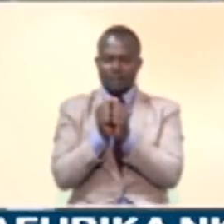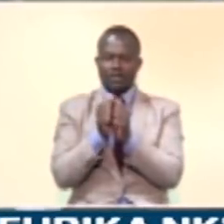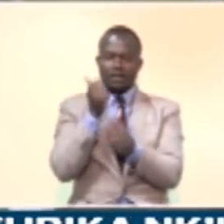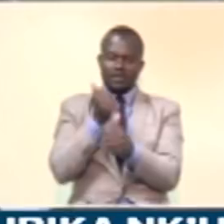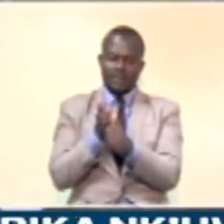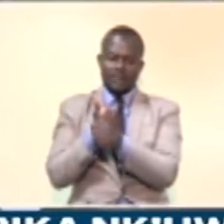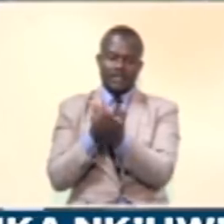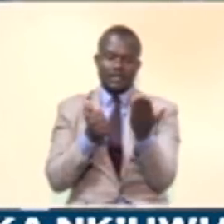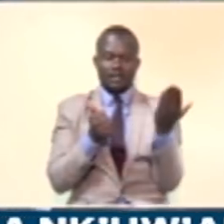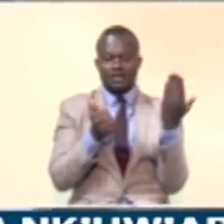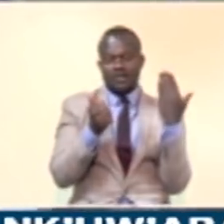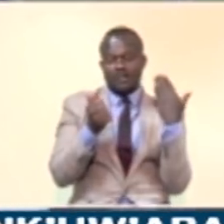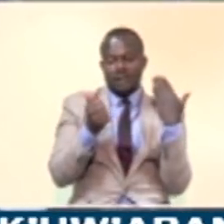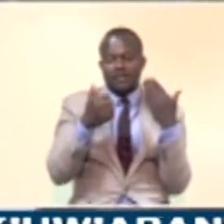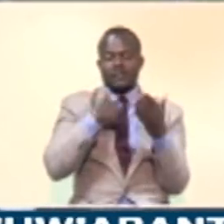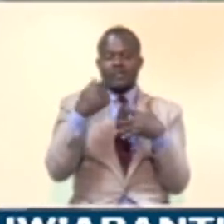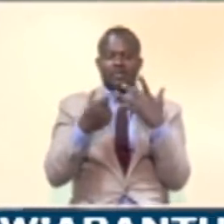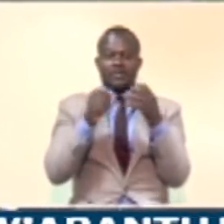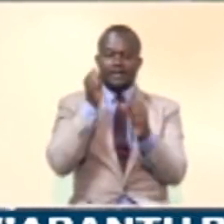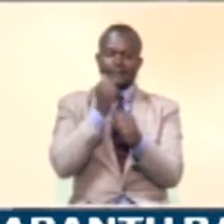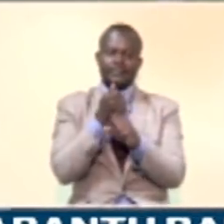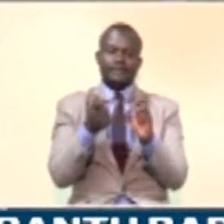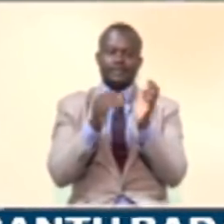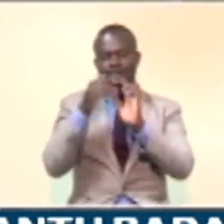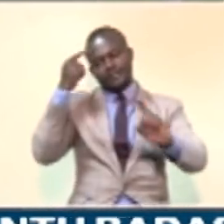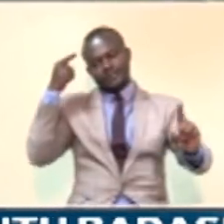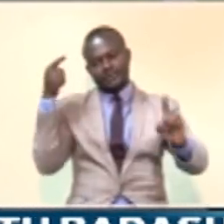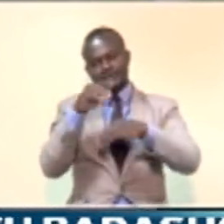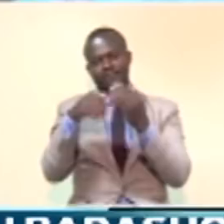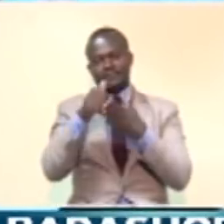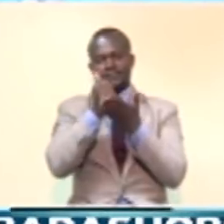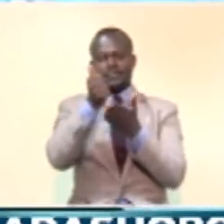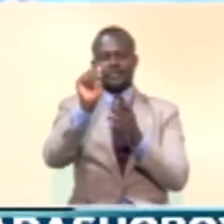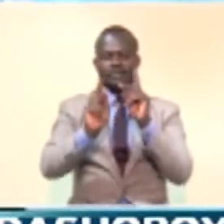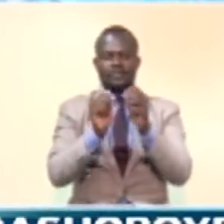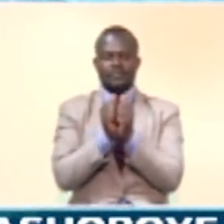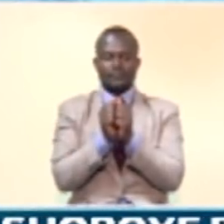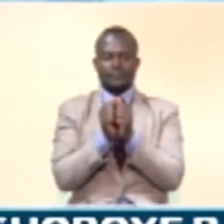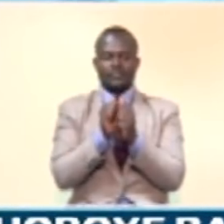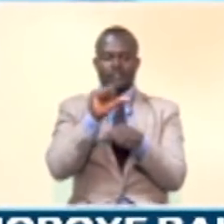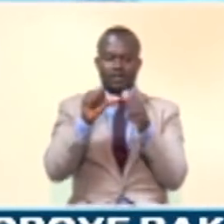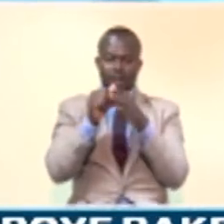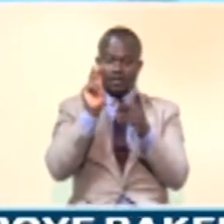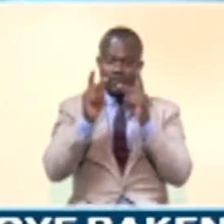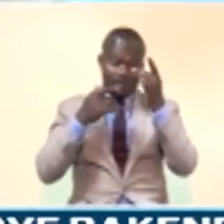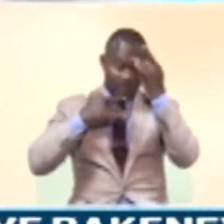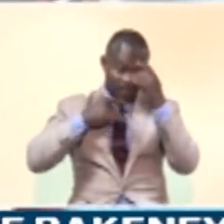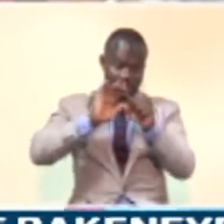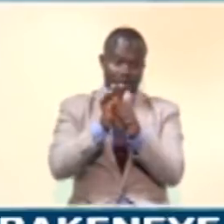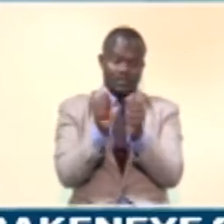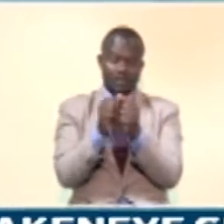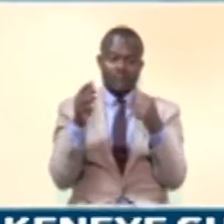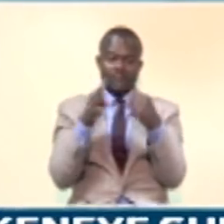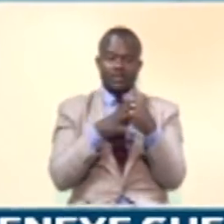wese agira ikintu akora kigamije gufasha aba baturage kubijyanye nabo basanze barwaye